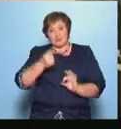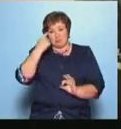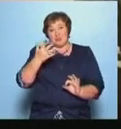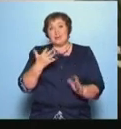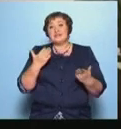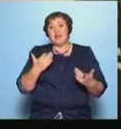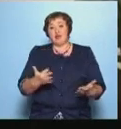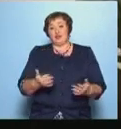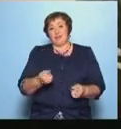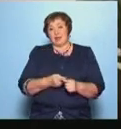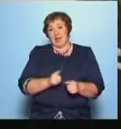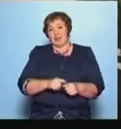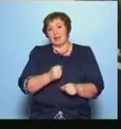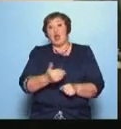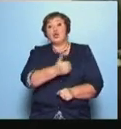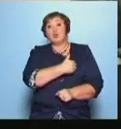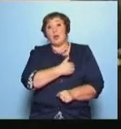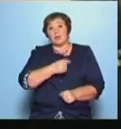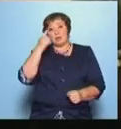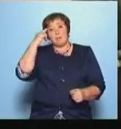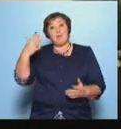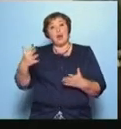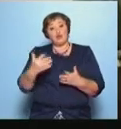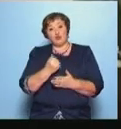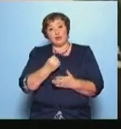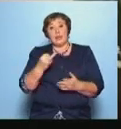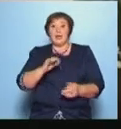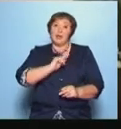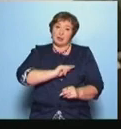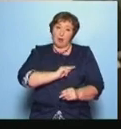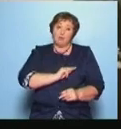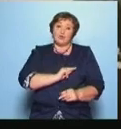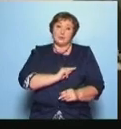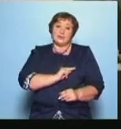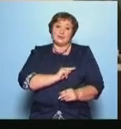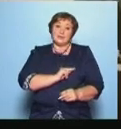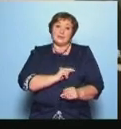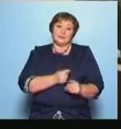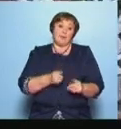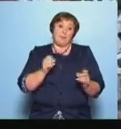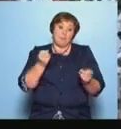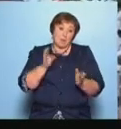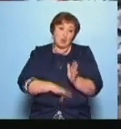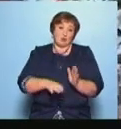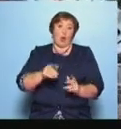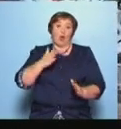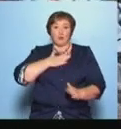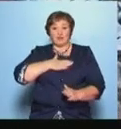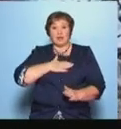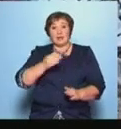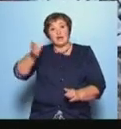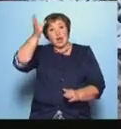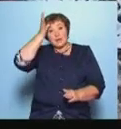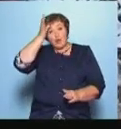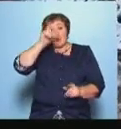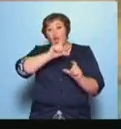делают, что они хотят получить, и работать иногда с ними – это просто удовольствие. Так что народная мудрость «Век